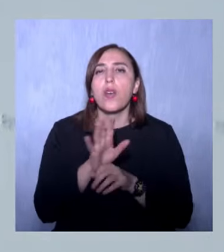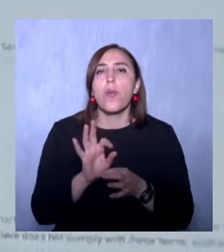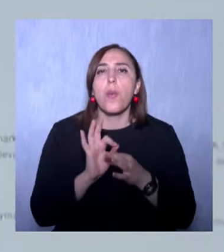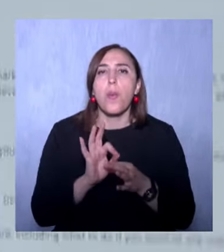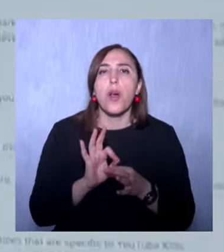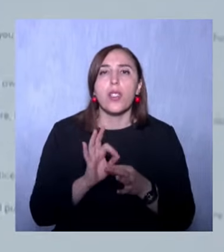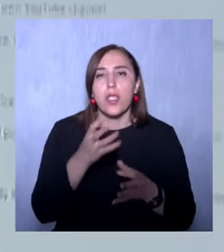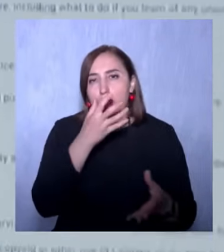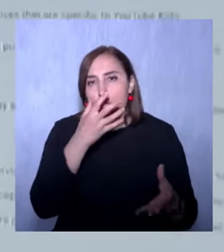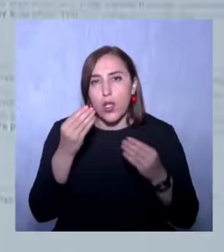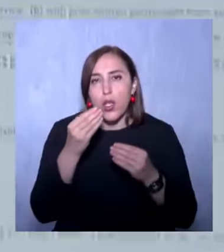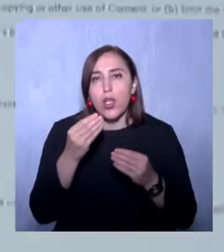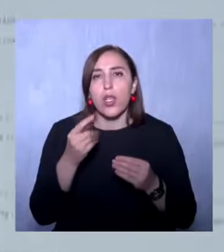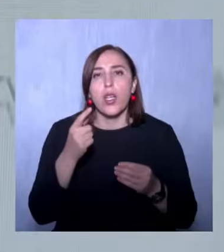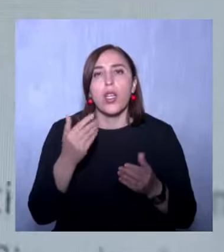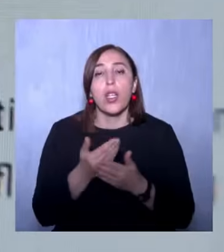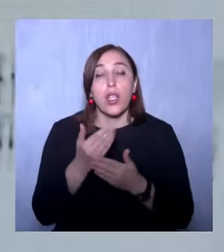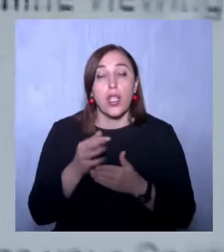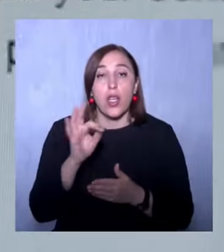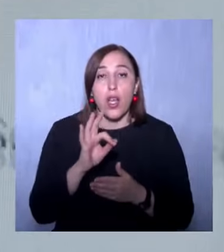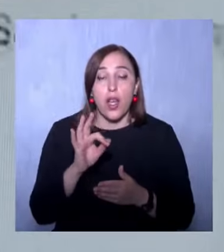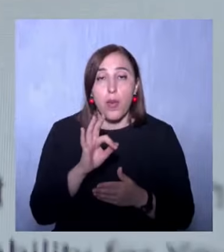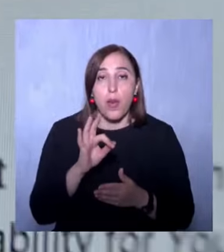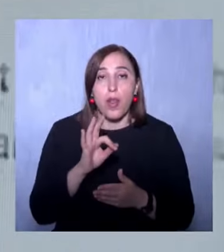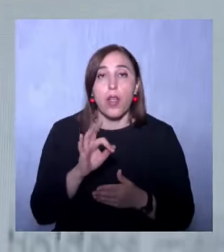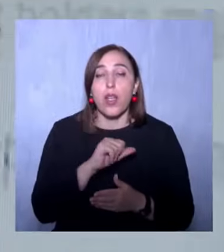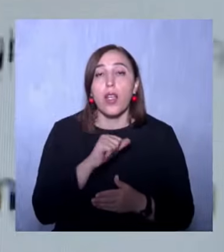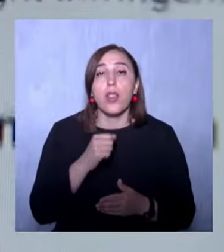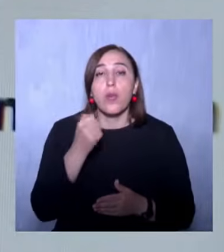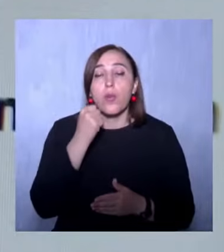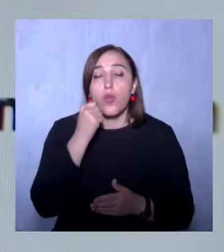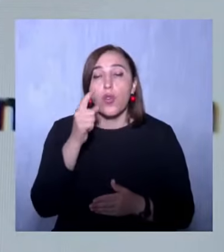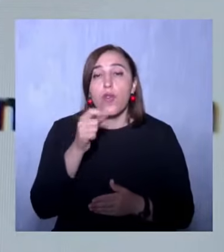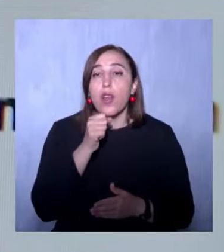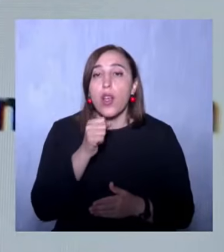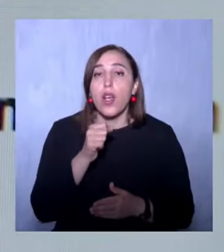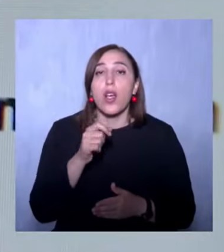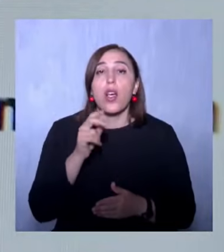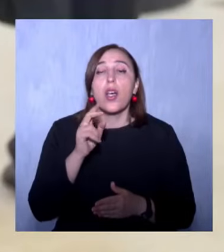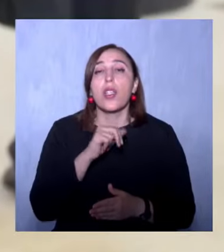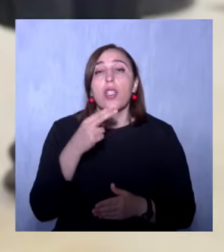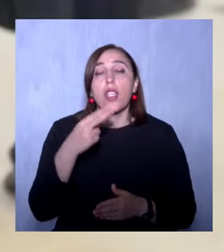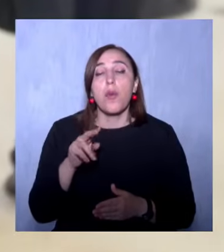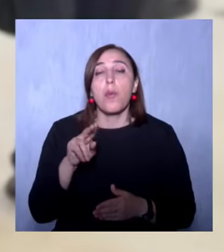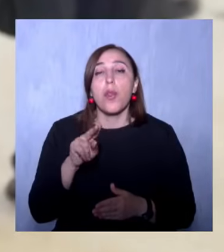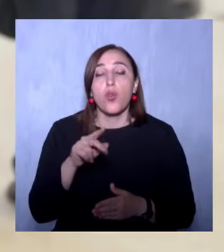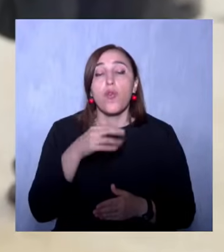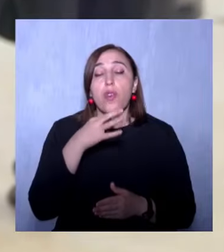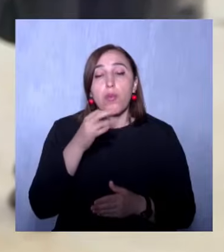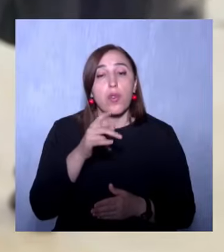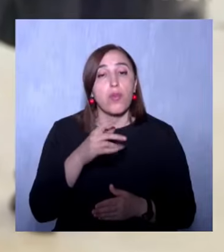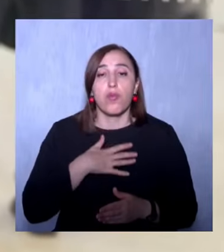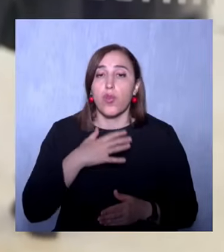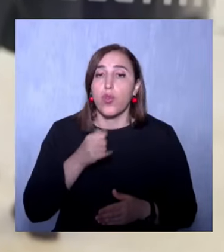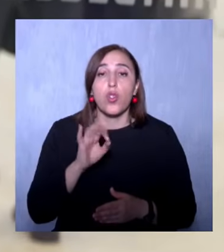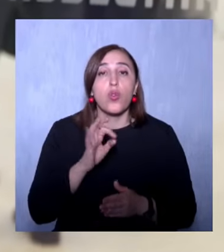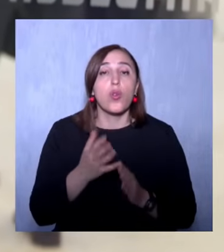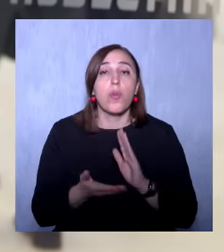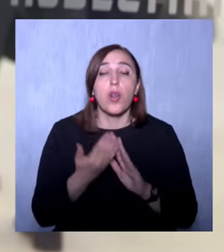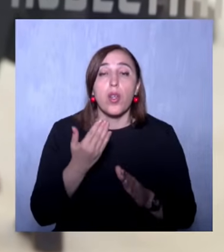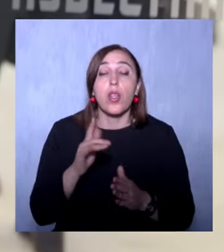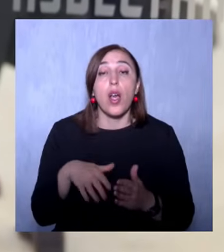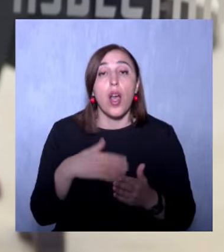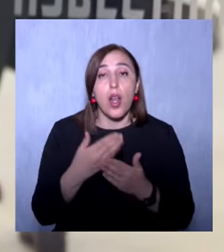կեղծ տեղեկատվություն տարածելու համար։ Կրեմլի խոսնակ Դմիտրի Պեսկովը քննադատել է այդ որոշումը, Ռուսաստանի արտգործնախարարությունն էլ